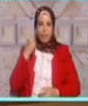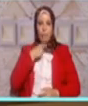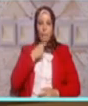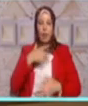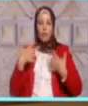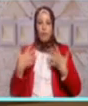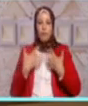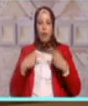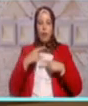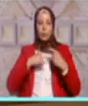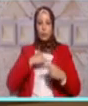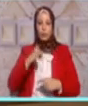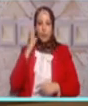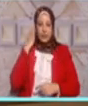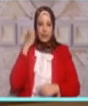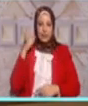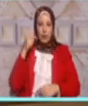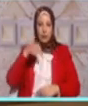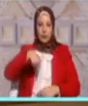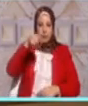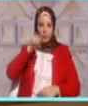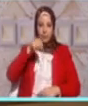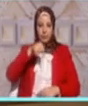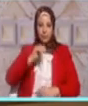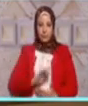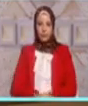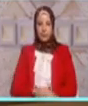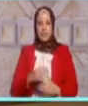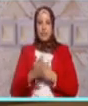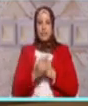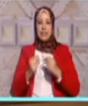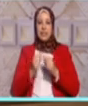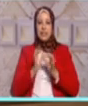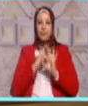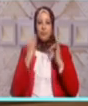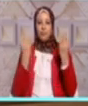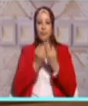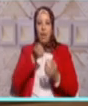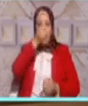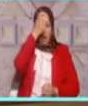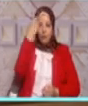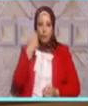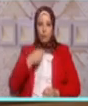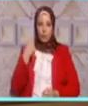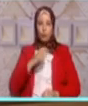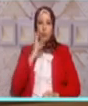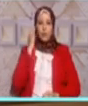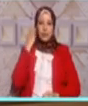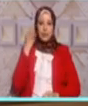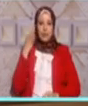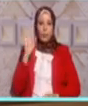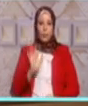فرحة عارمة في بيوتنا المصرية في بيوت متعددة جدا، بنقول ألف ألف مبروك لطلاب الثانوية